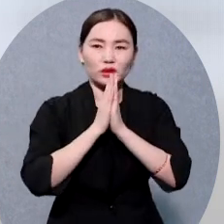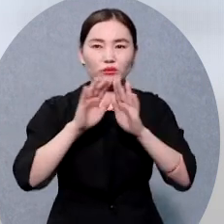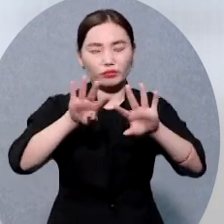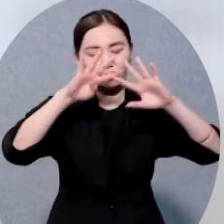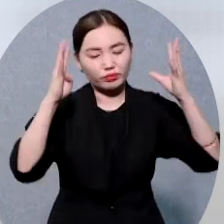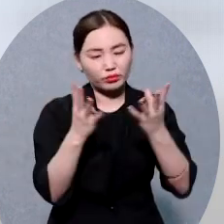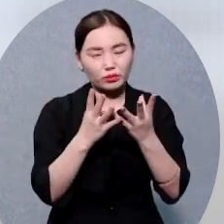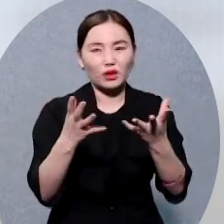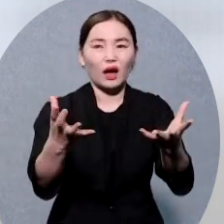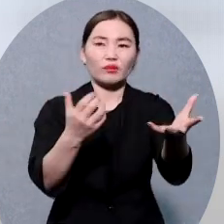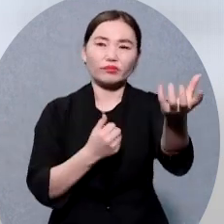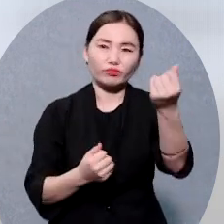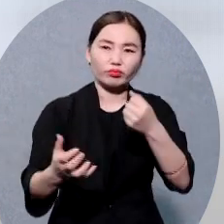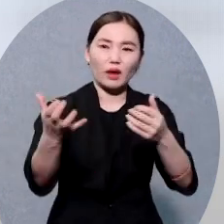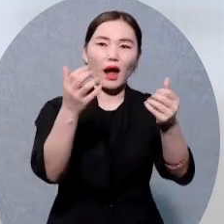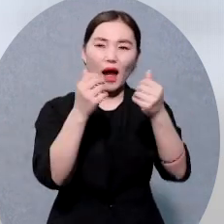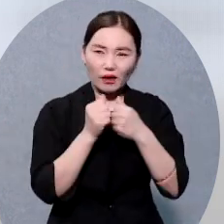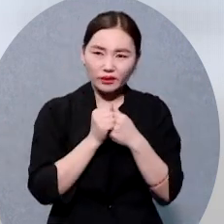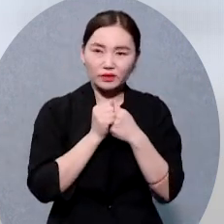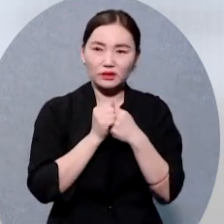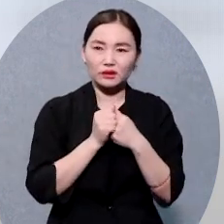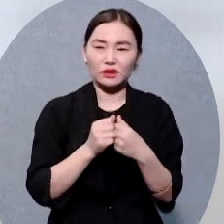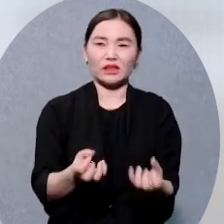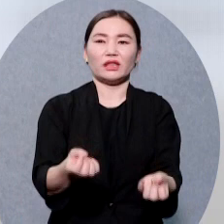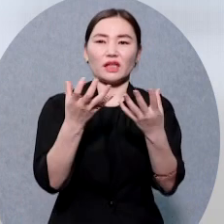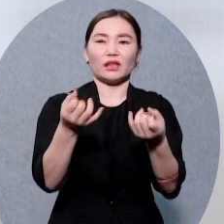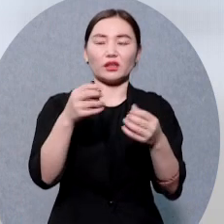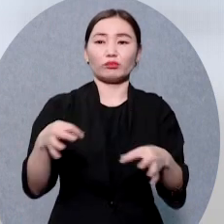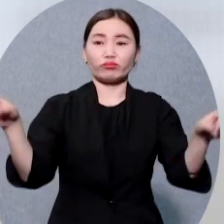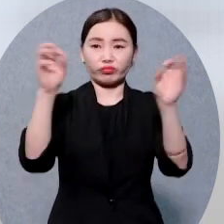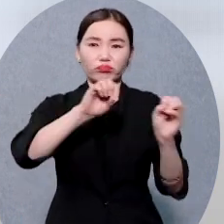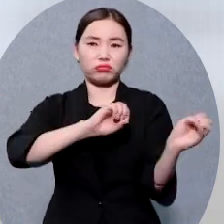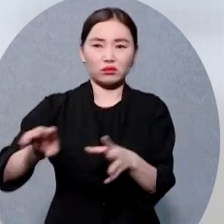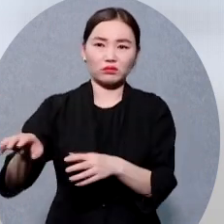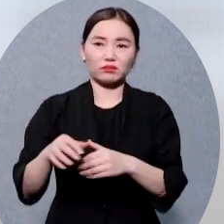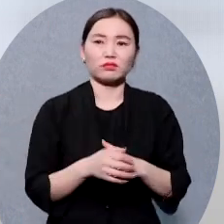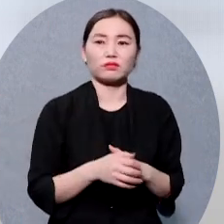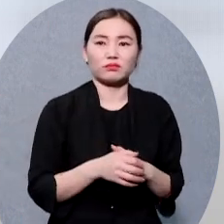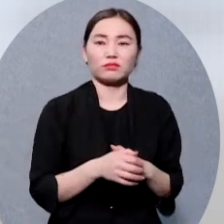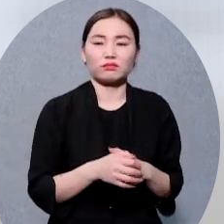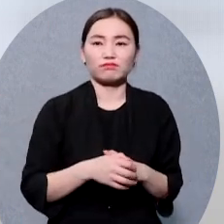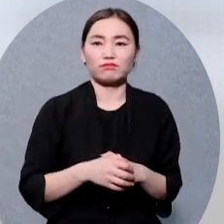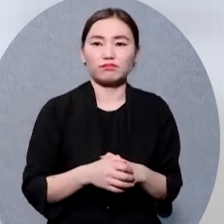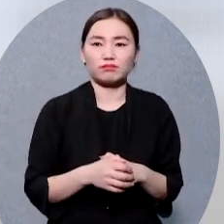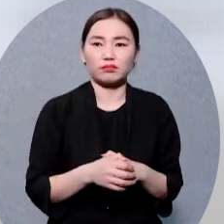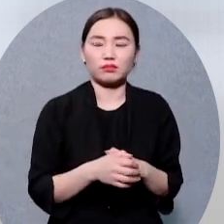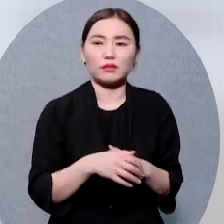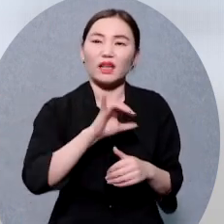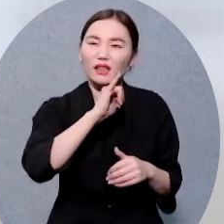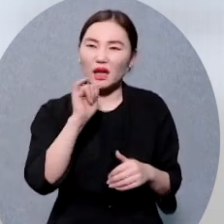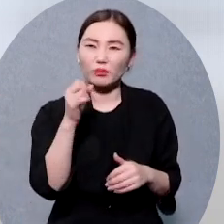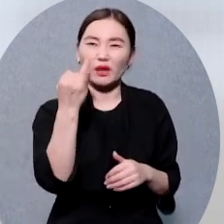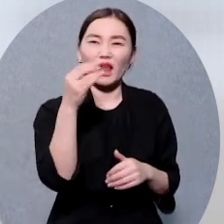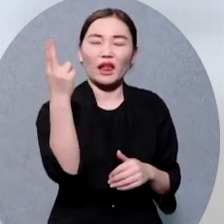эхэлсэн. За удган зайрын нарыг одоо гэртээ урьж бөөлүүлсэн айлыг бол малаар торгодог болсон. За мөн